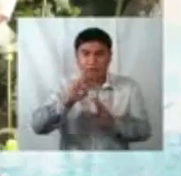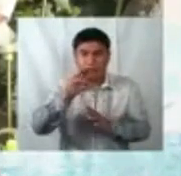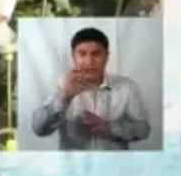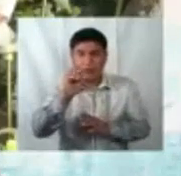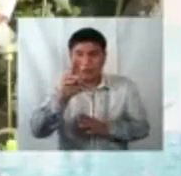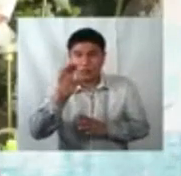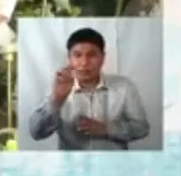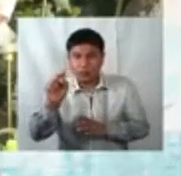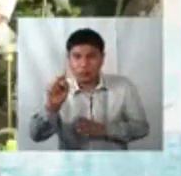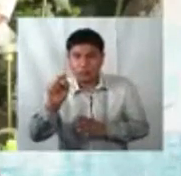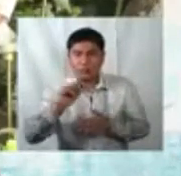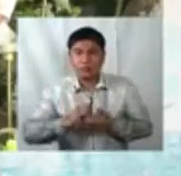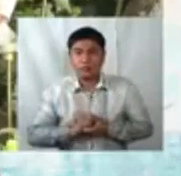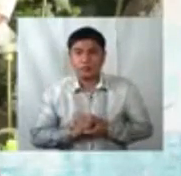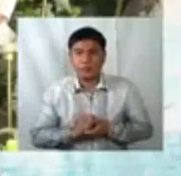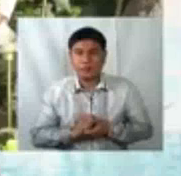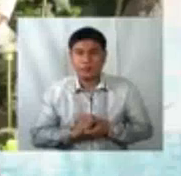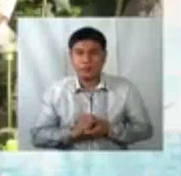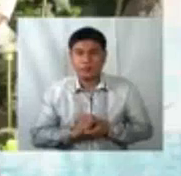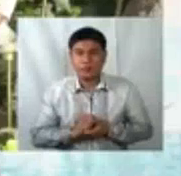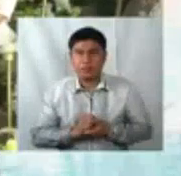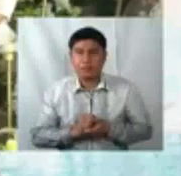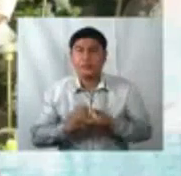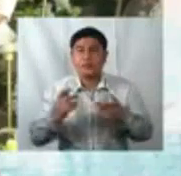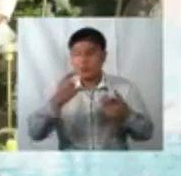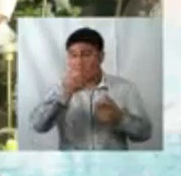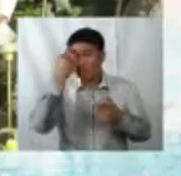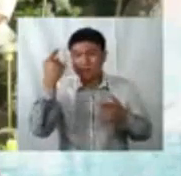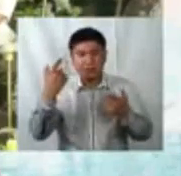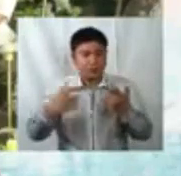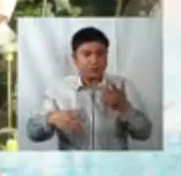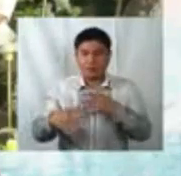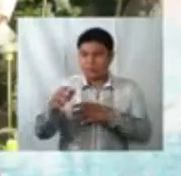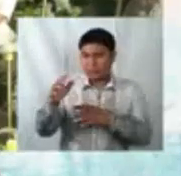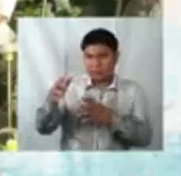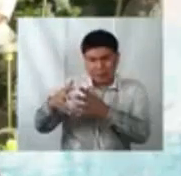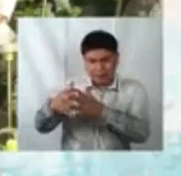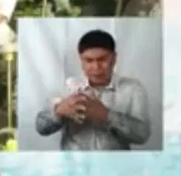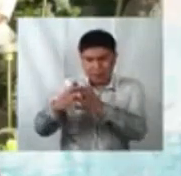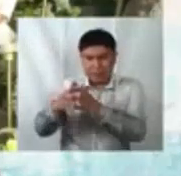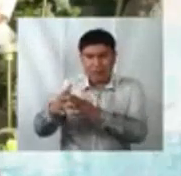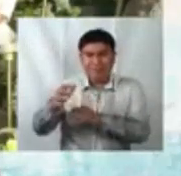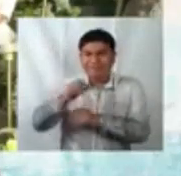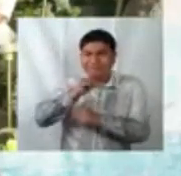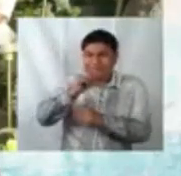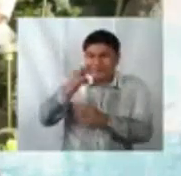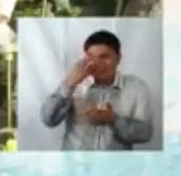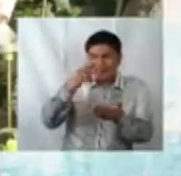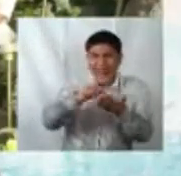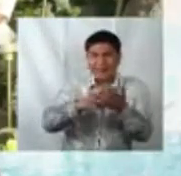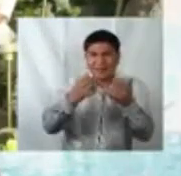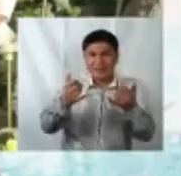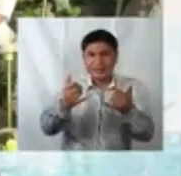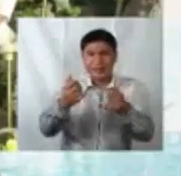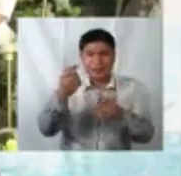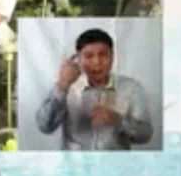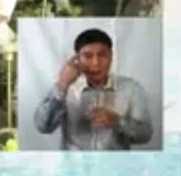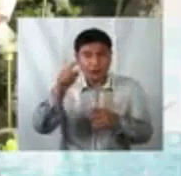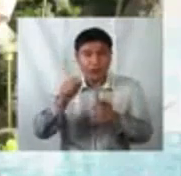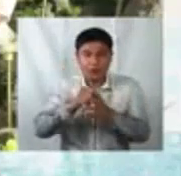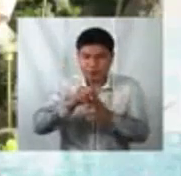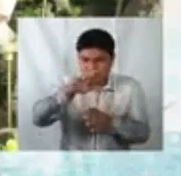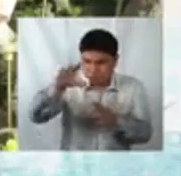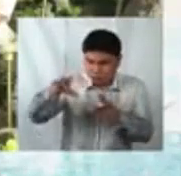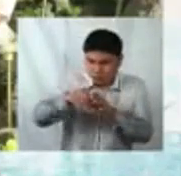no? Na dyan sa hindi pagkilala ng mga Amerikano sa ating independensya by occupying us. At